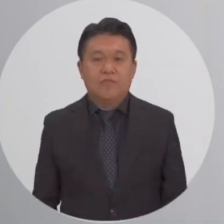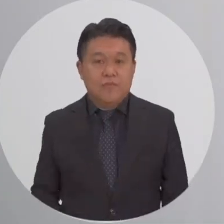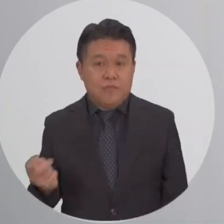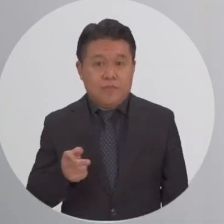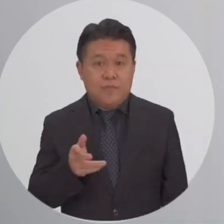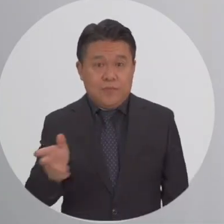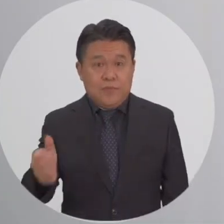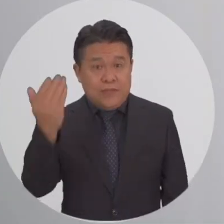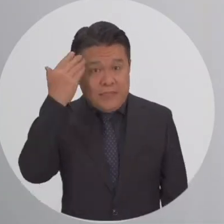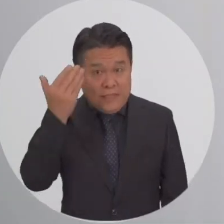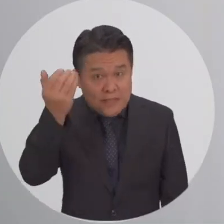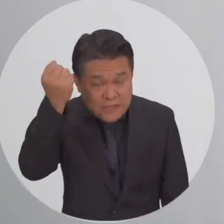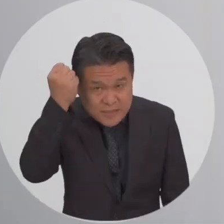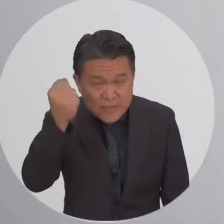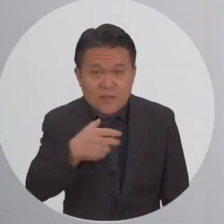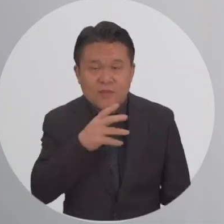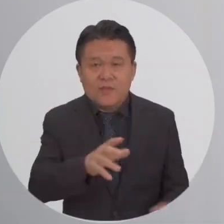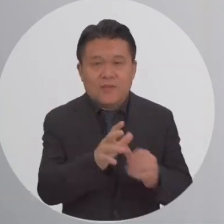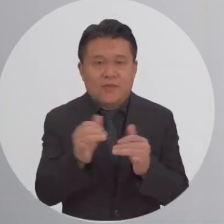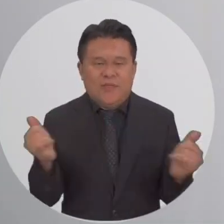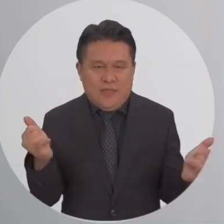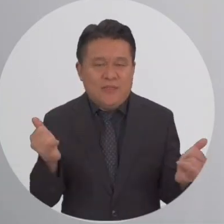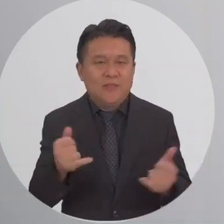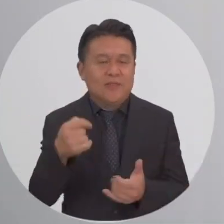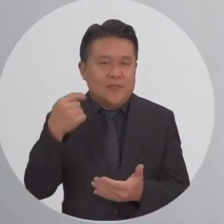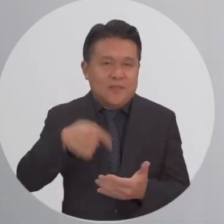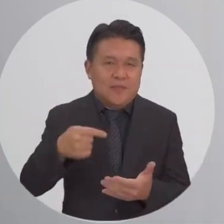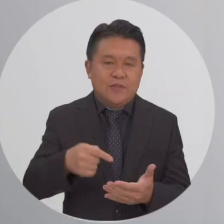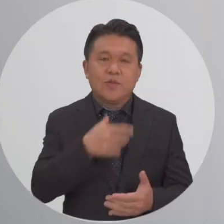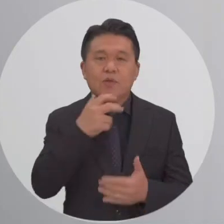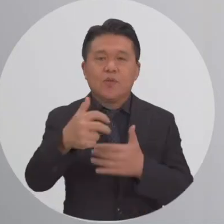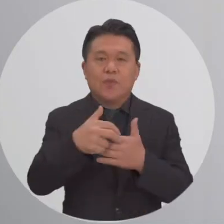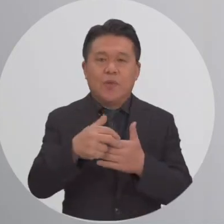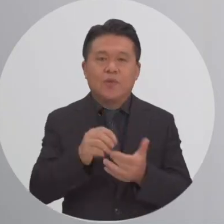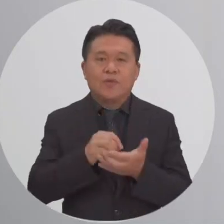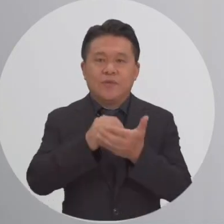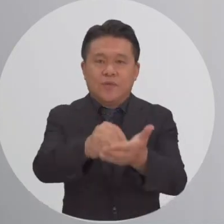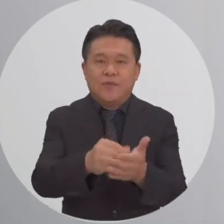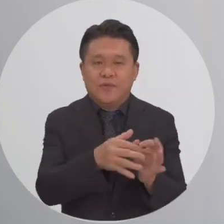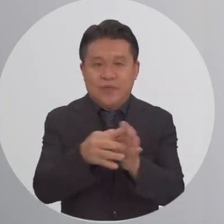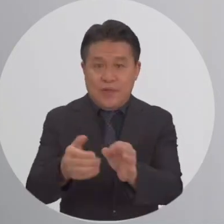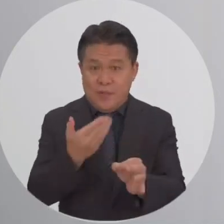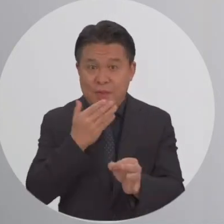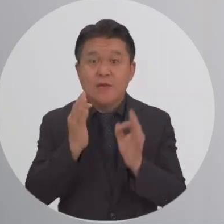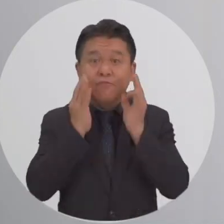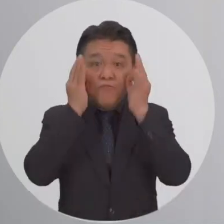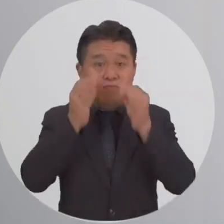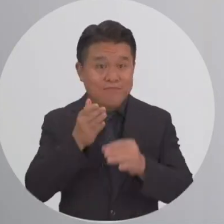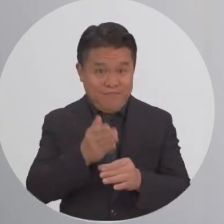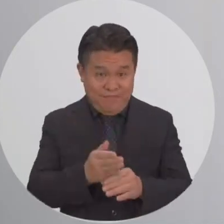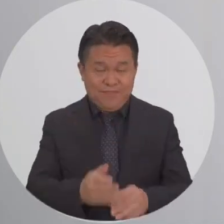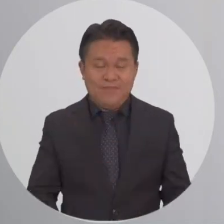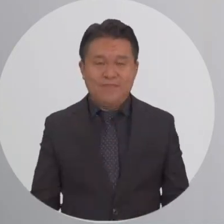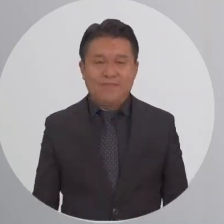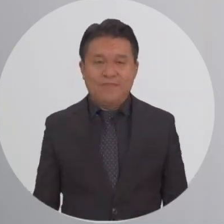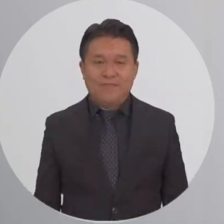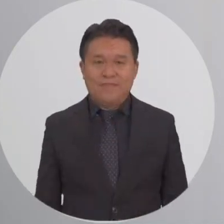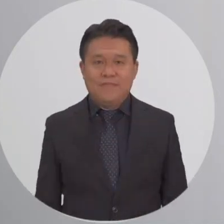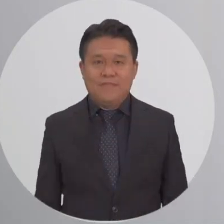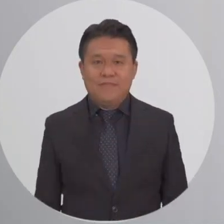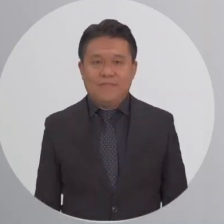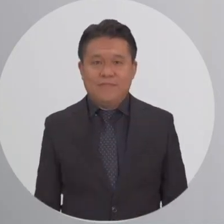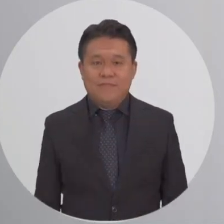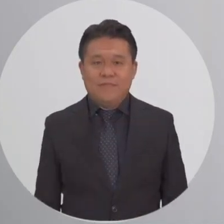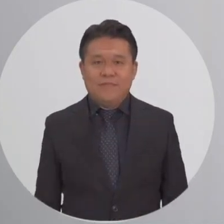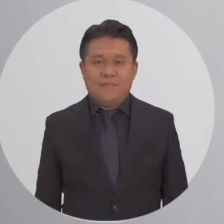운영하며 전문 지식을 가진 요양보호사 양성 및 요양병원 등으로 채용이 연계될 수 있도록 노력하고